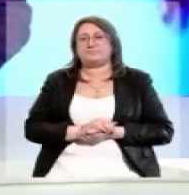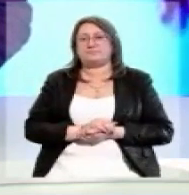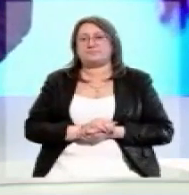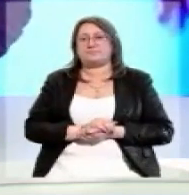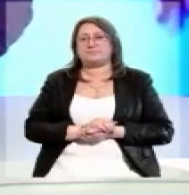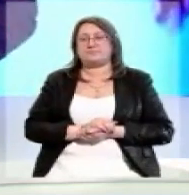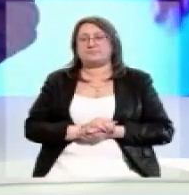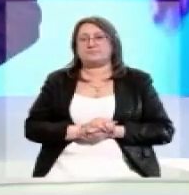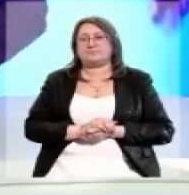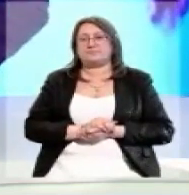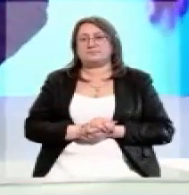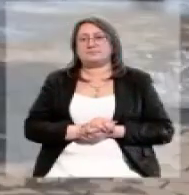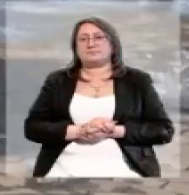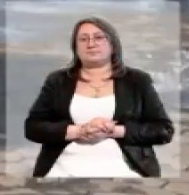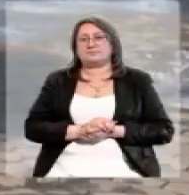Айдана Папанина.